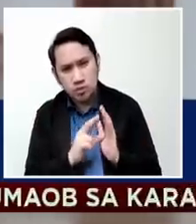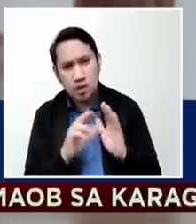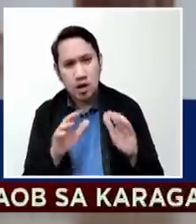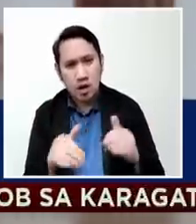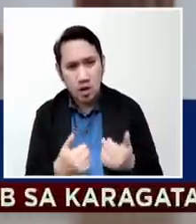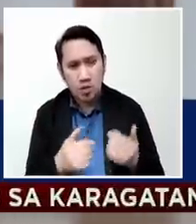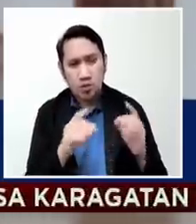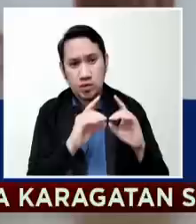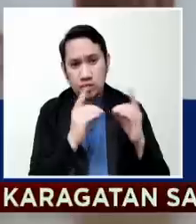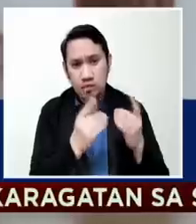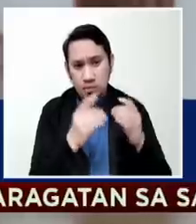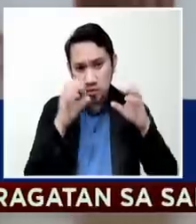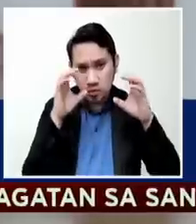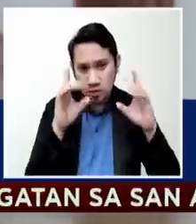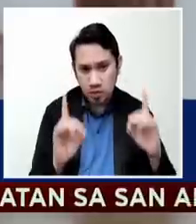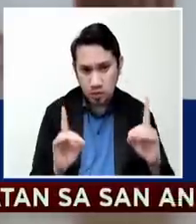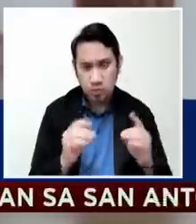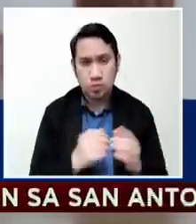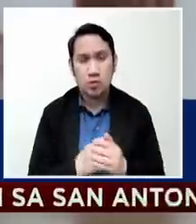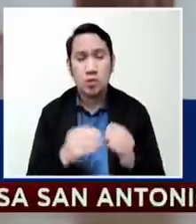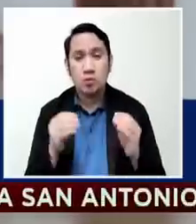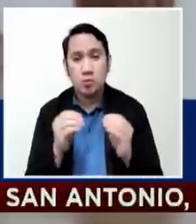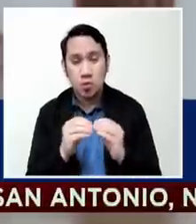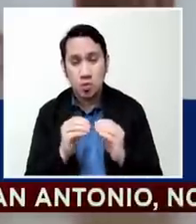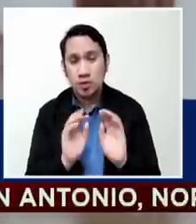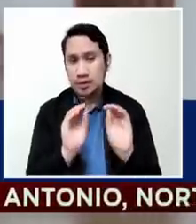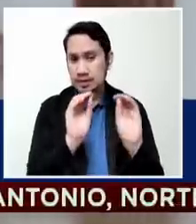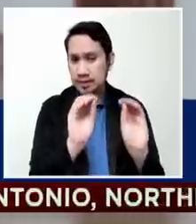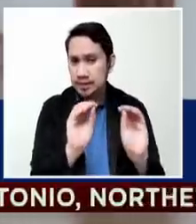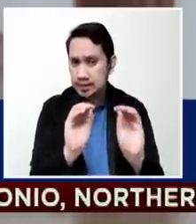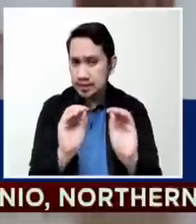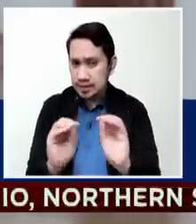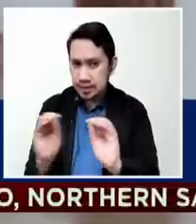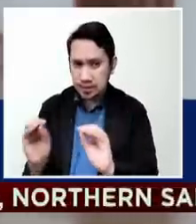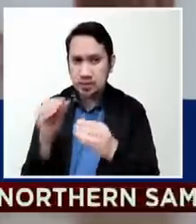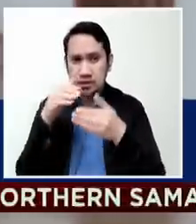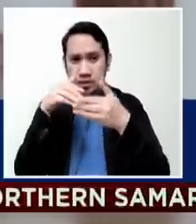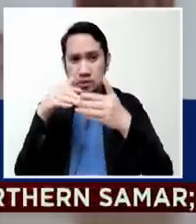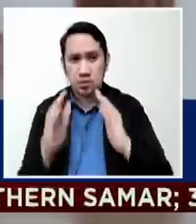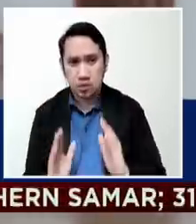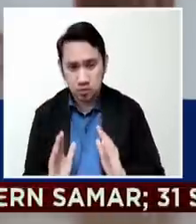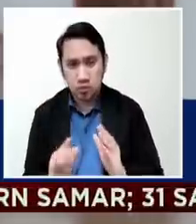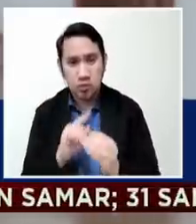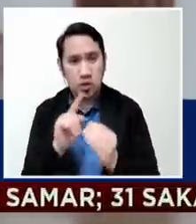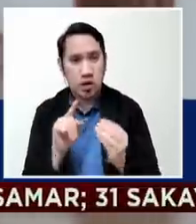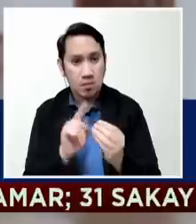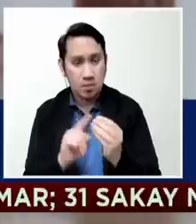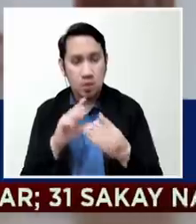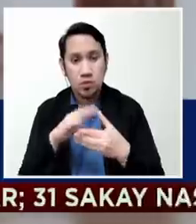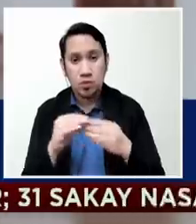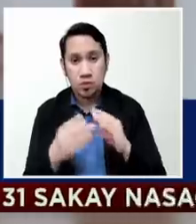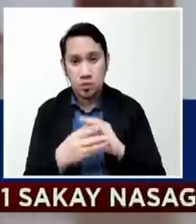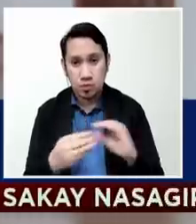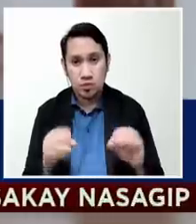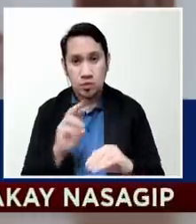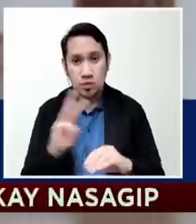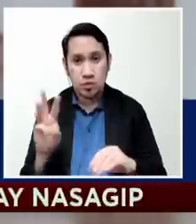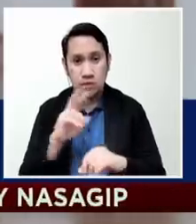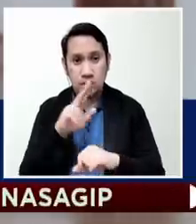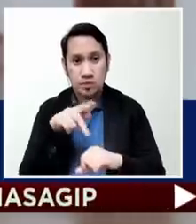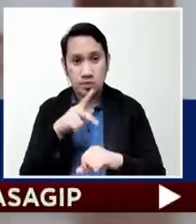Department of Education para mas maituro ng malalim sa mga estudyante ang kwento ng West Philippine